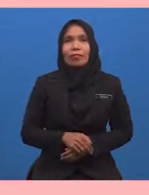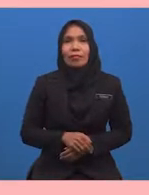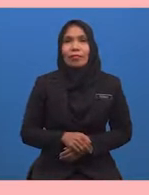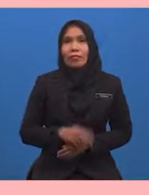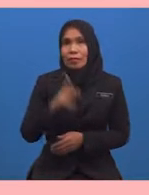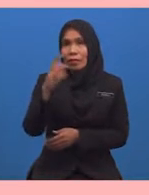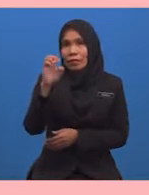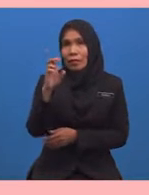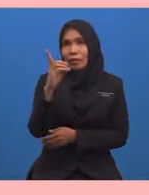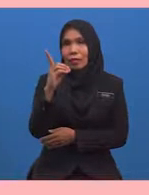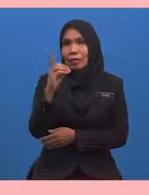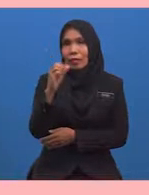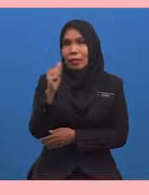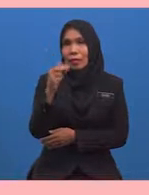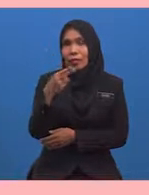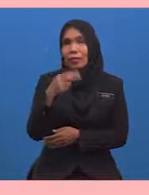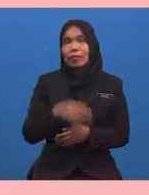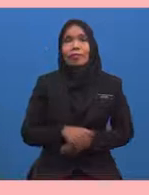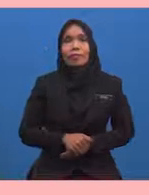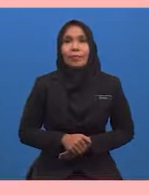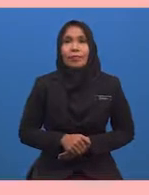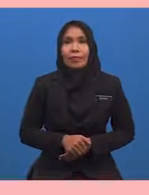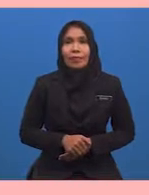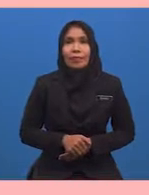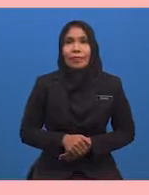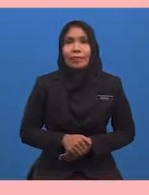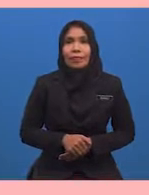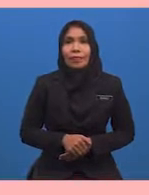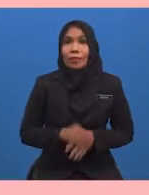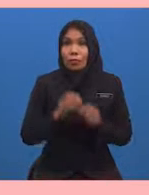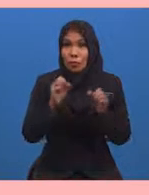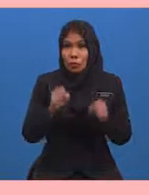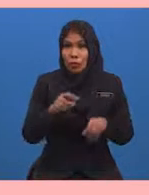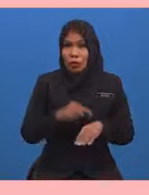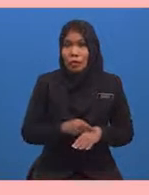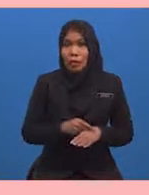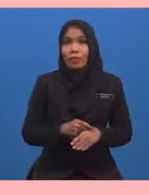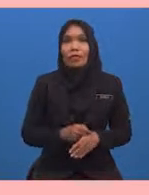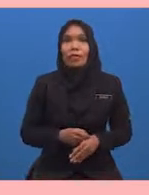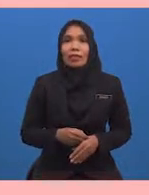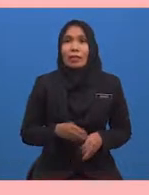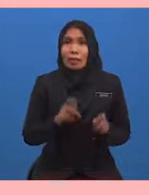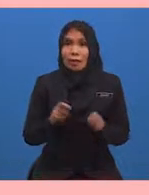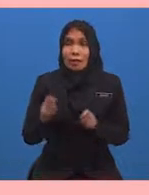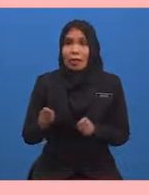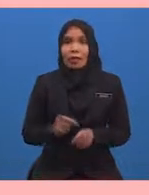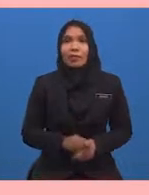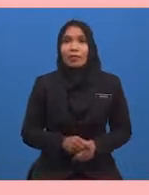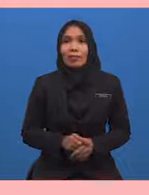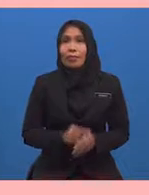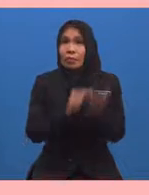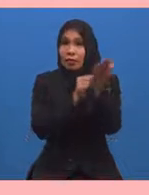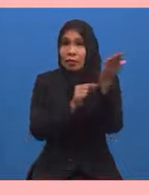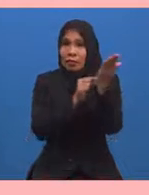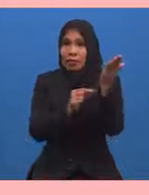Selain itu, kawasan tanah pamah juga sesuai untuk tanaman getah, kelapa sawit dan nanas